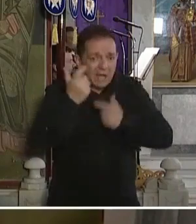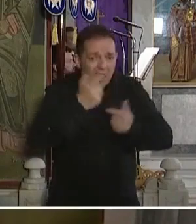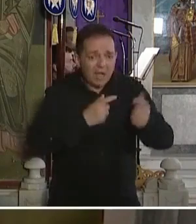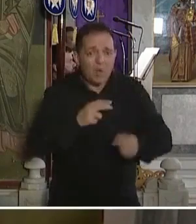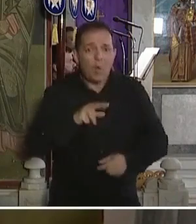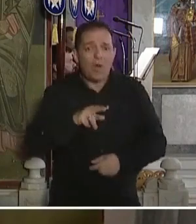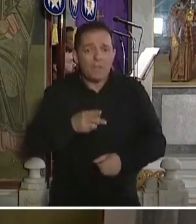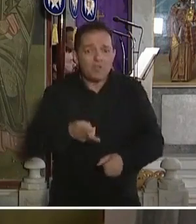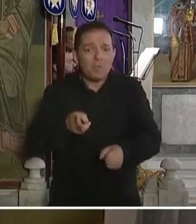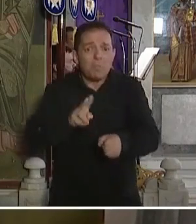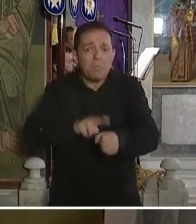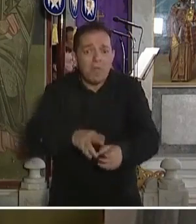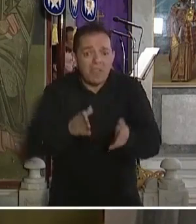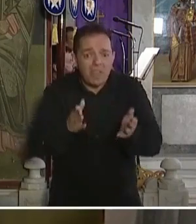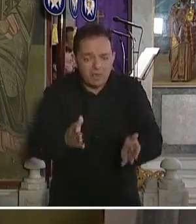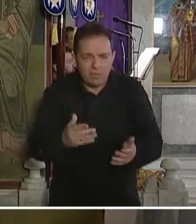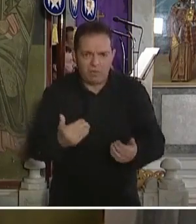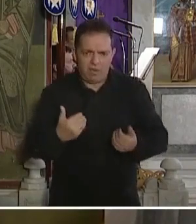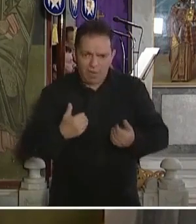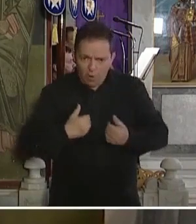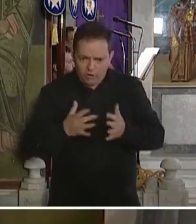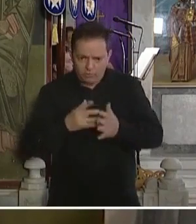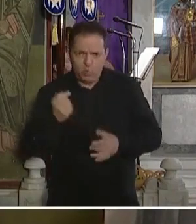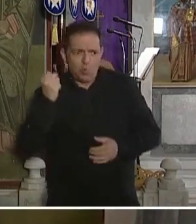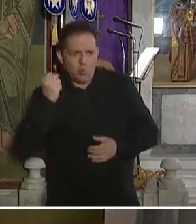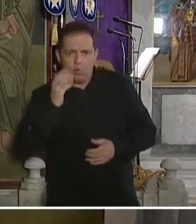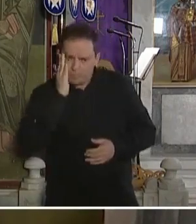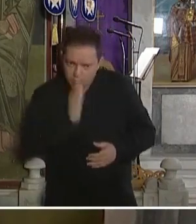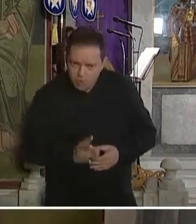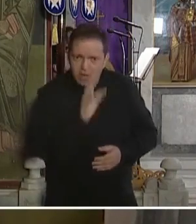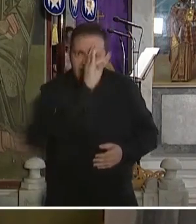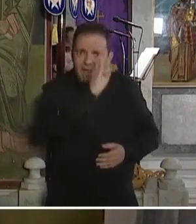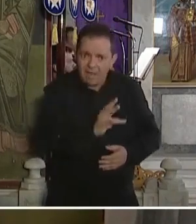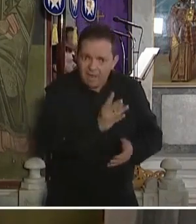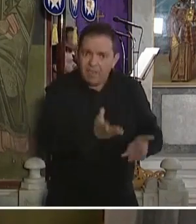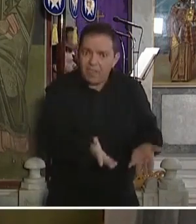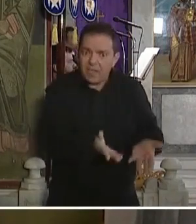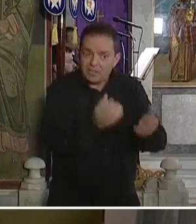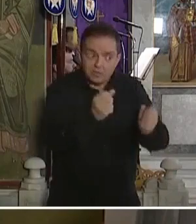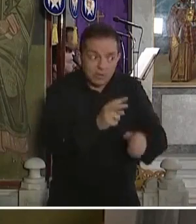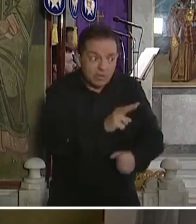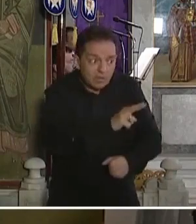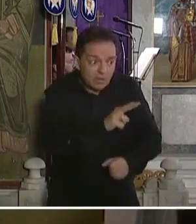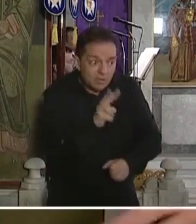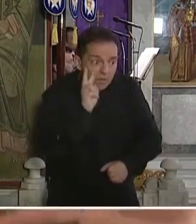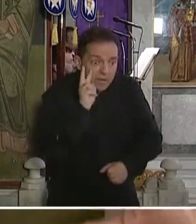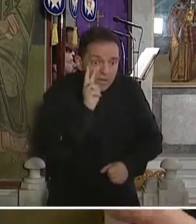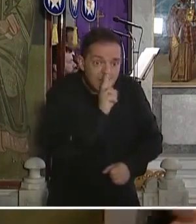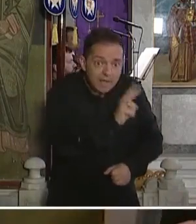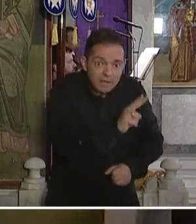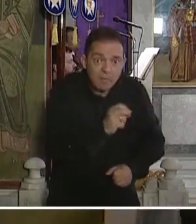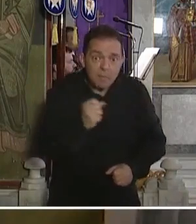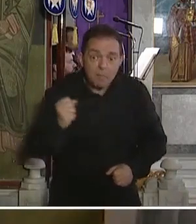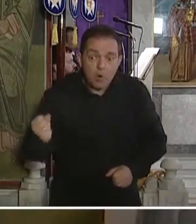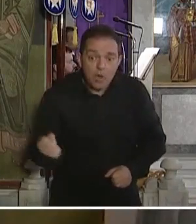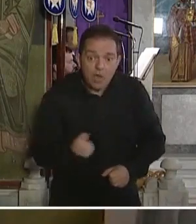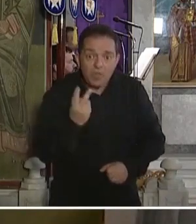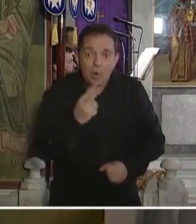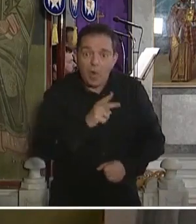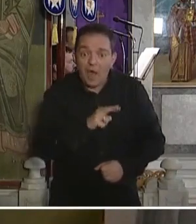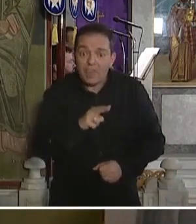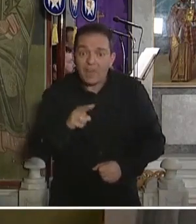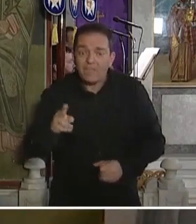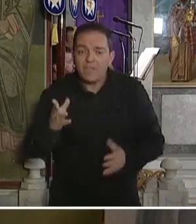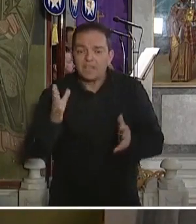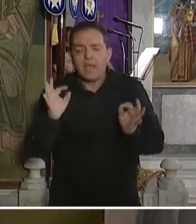τους. Και ενώ ήξερε ότι θα τον αναστήσει, πόνεσε για τον πόνο αυτόν ο οποίος μέσα στην ιστορία υπάρχει